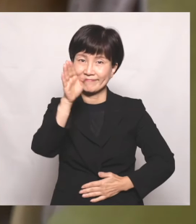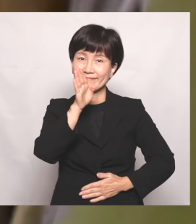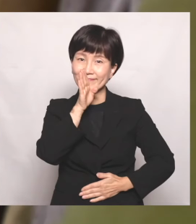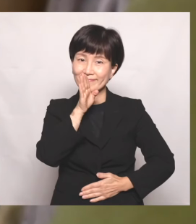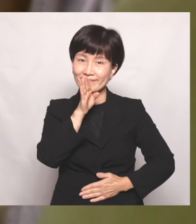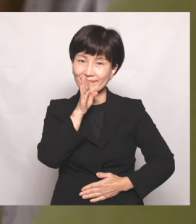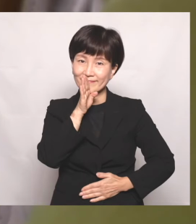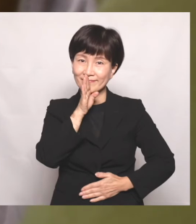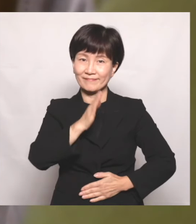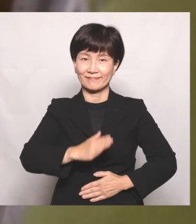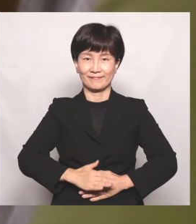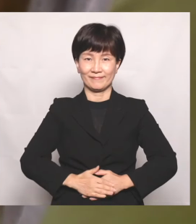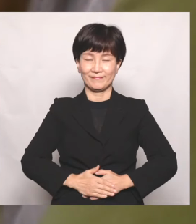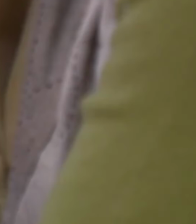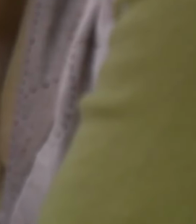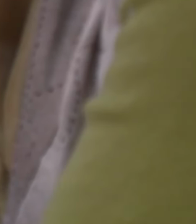있을까요?